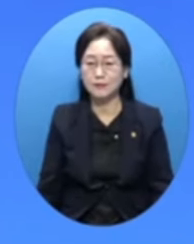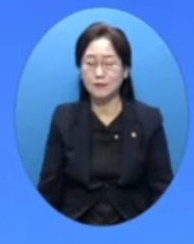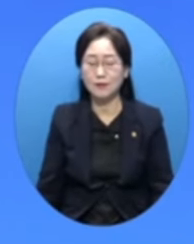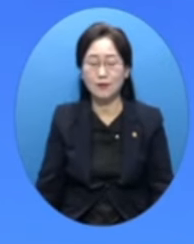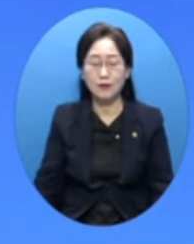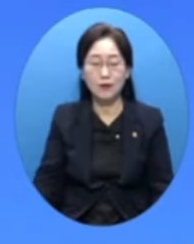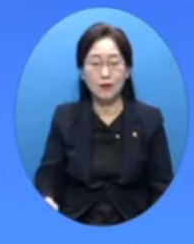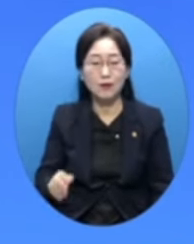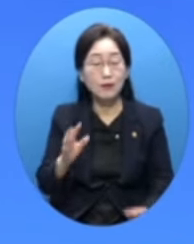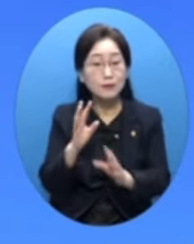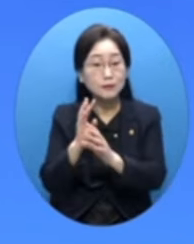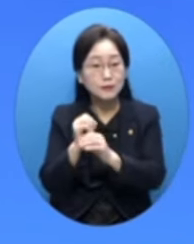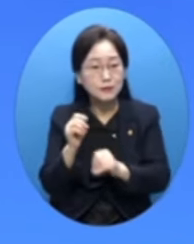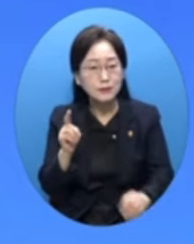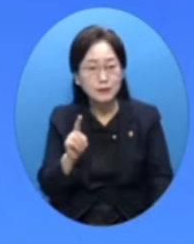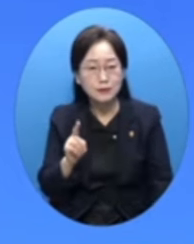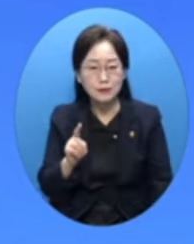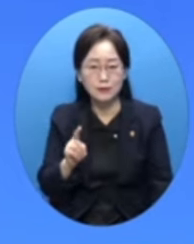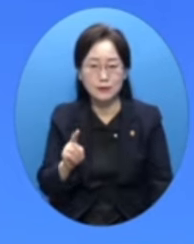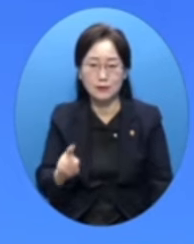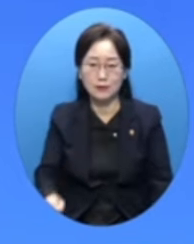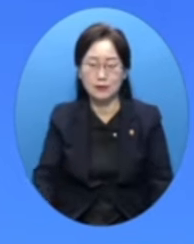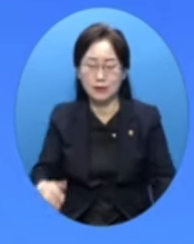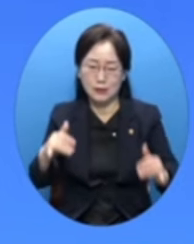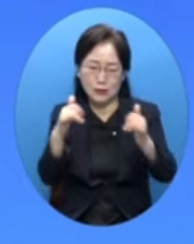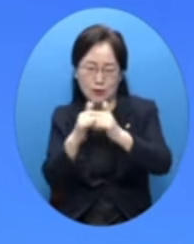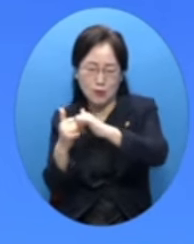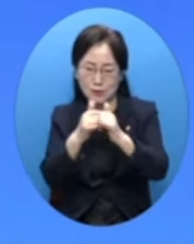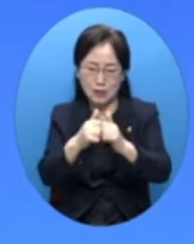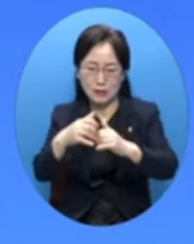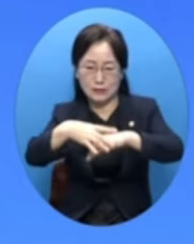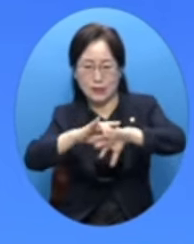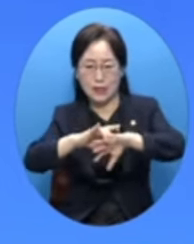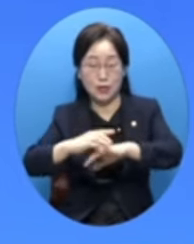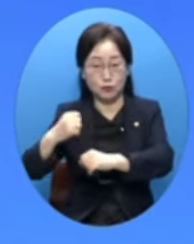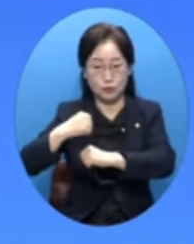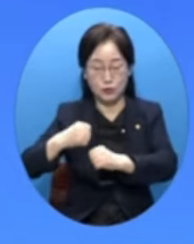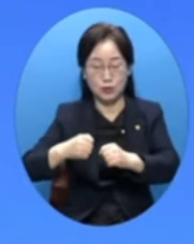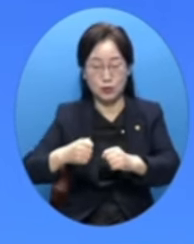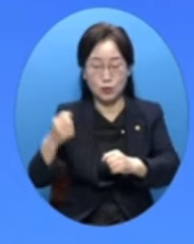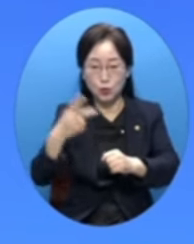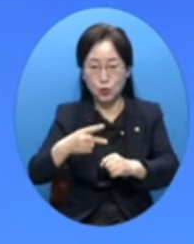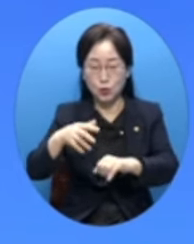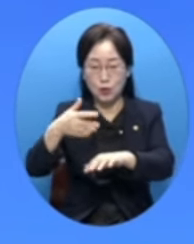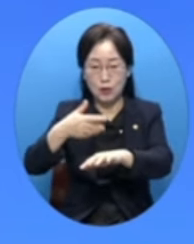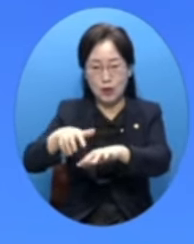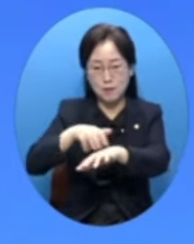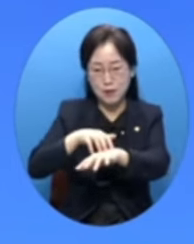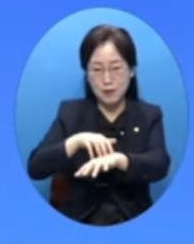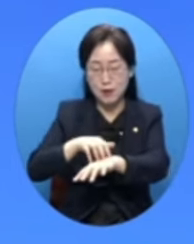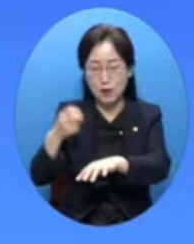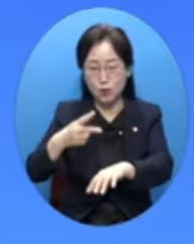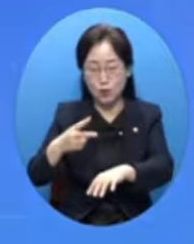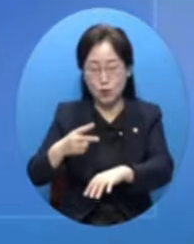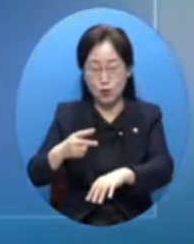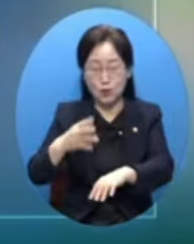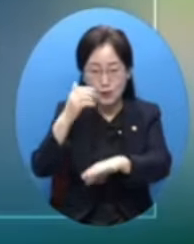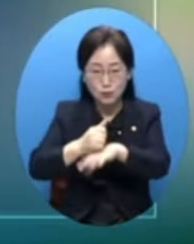한때 상해 군인에서 깡패가 되었다가 위대한 목사님이 된 이천석